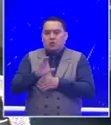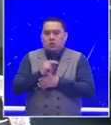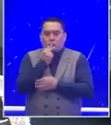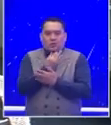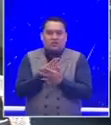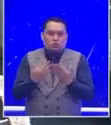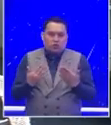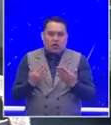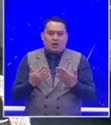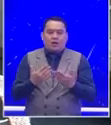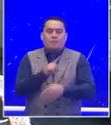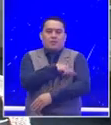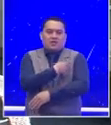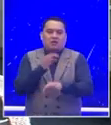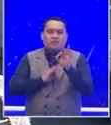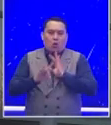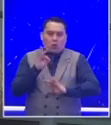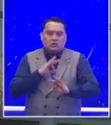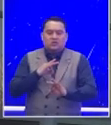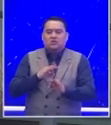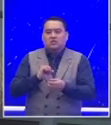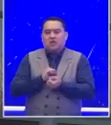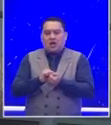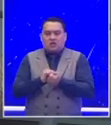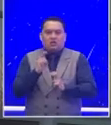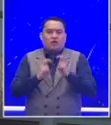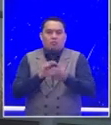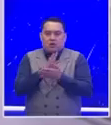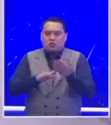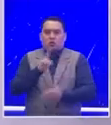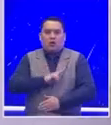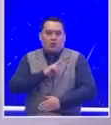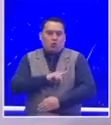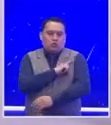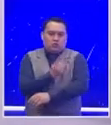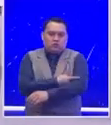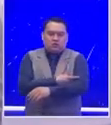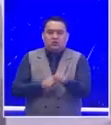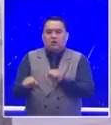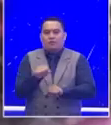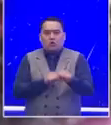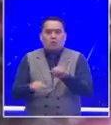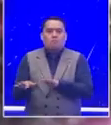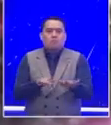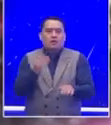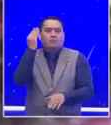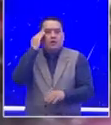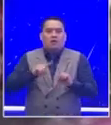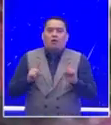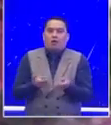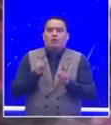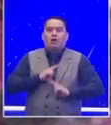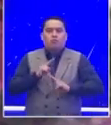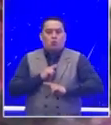продуктов питания, медикаментов и средств индивидуальной защиты. Они продолжат работу с усилением дезинфекционных мер. Частично ограничили и